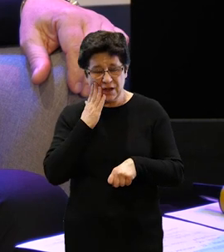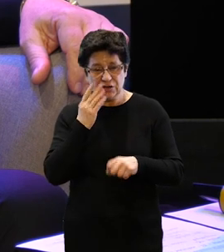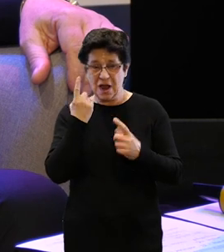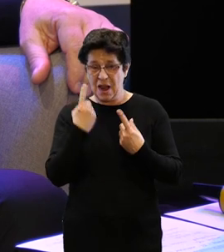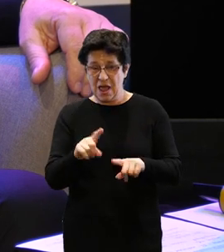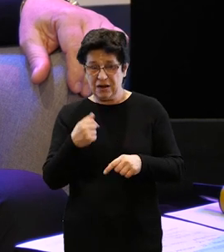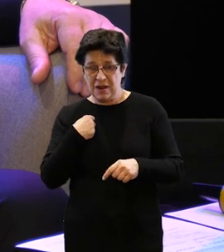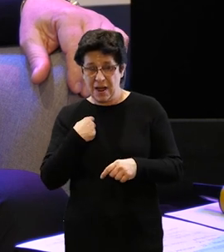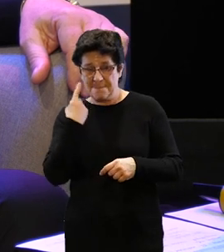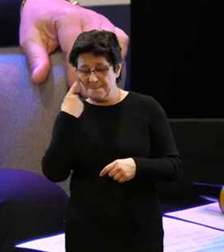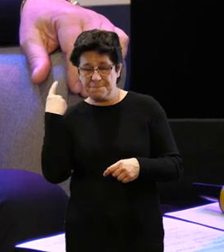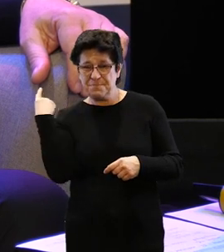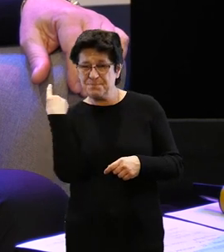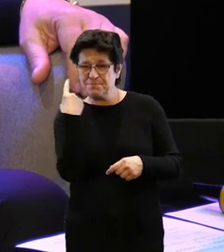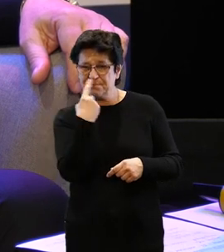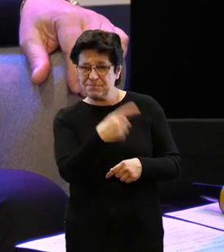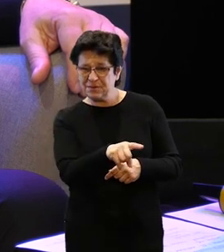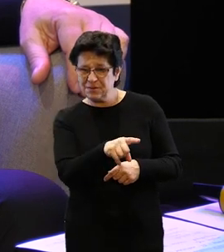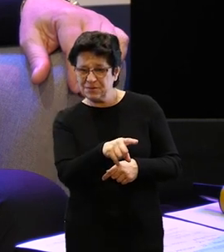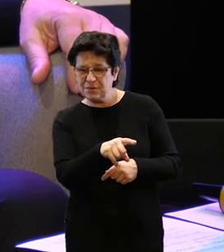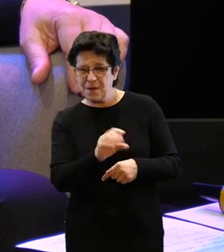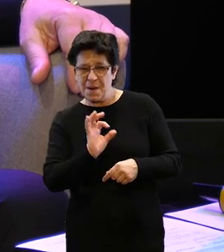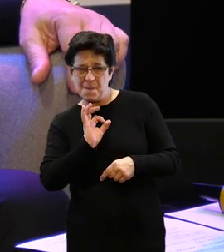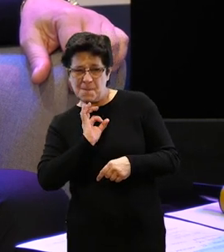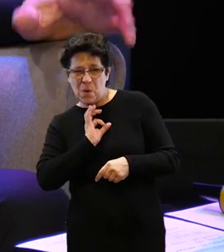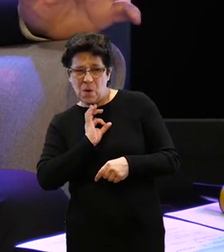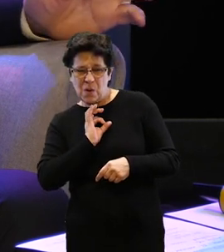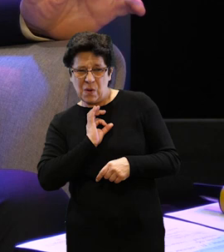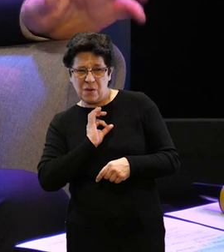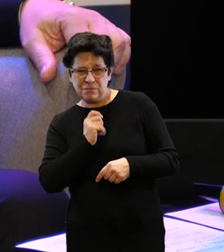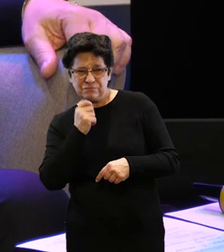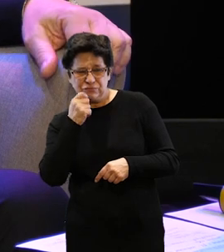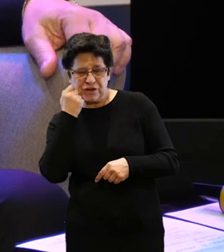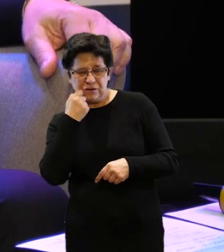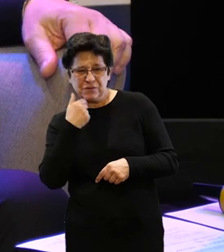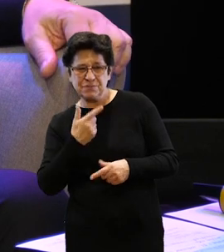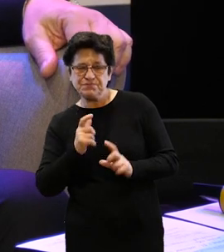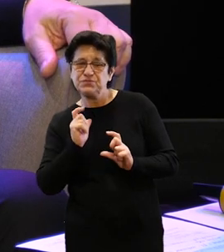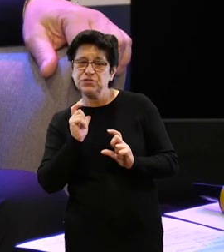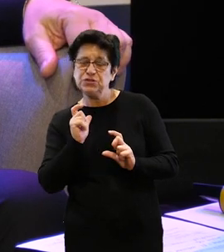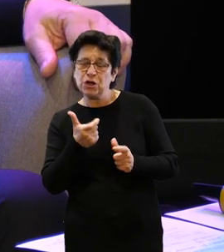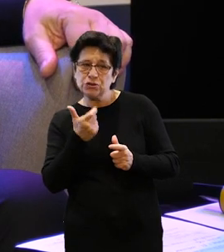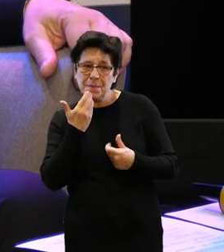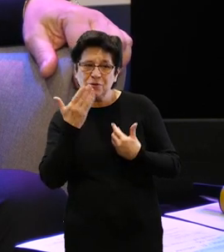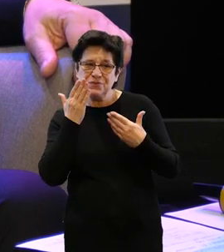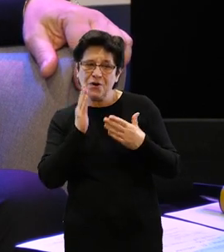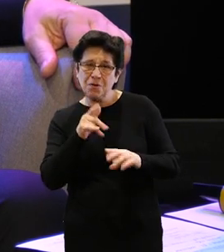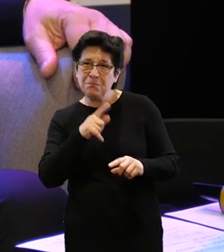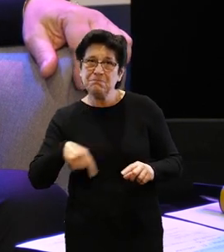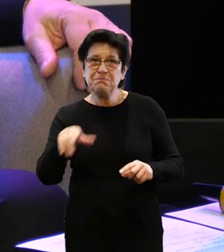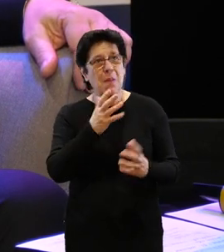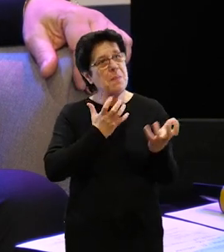moje spojrzenie przez pryzmat moich dziadków pozwoliło się państwu coś nowego dowiedzieć